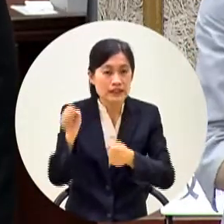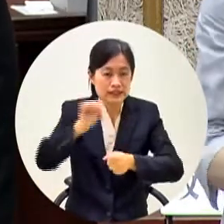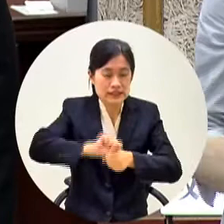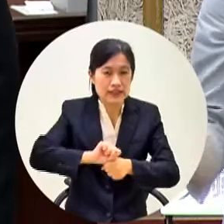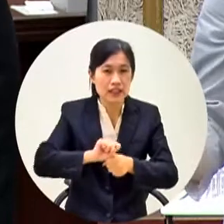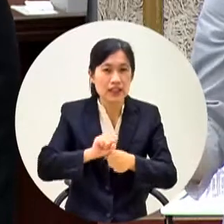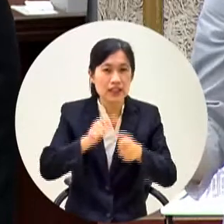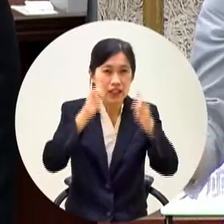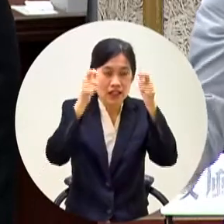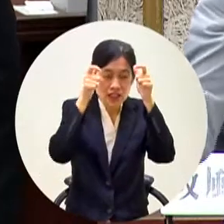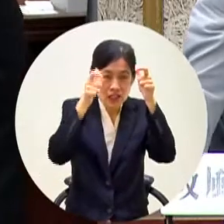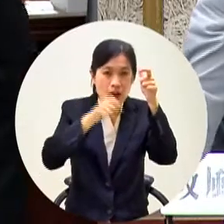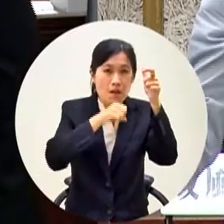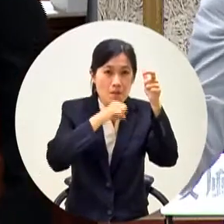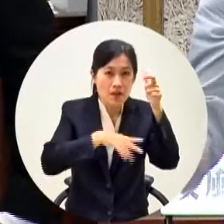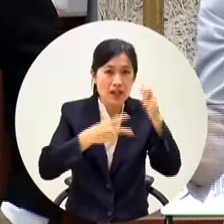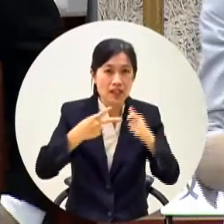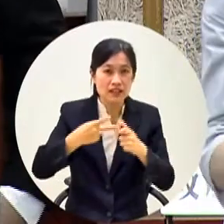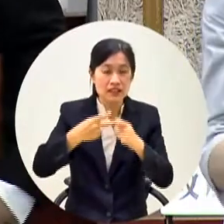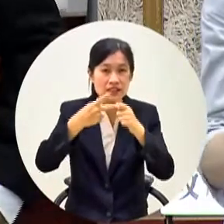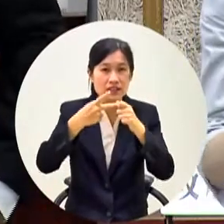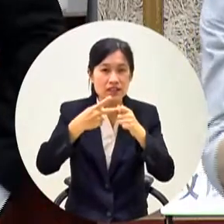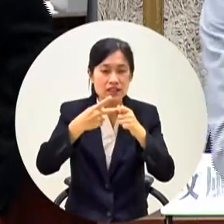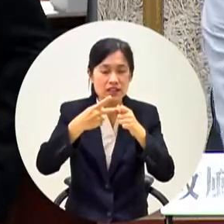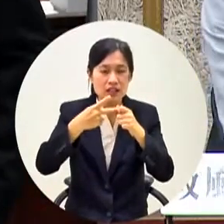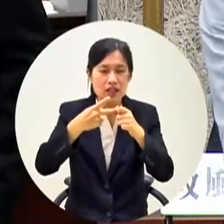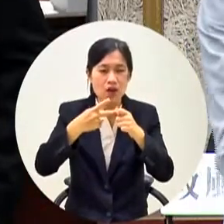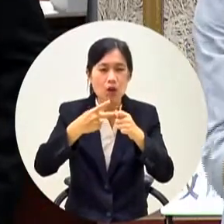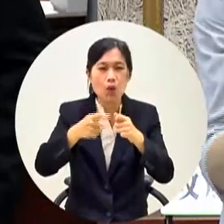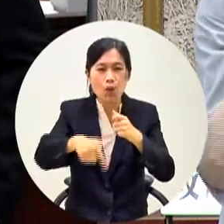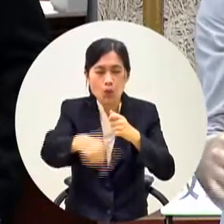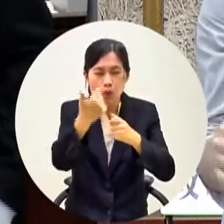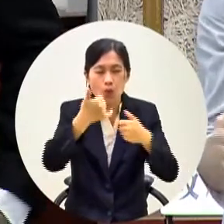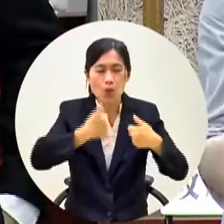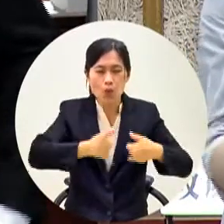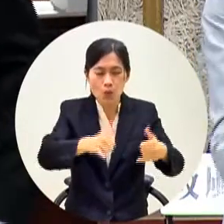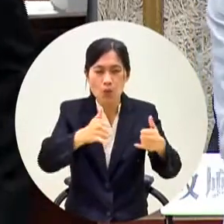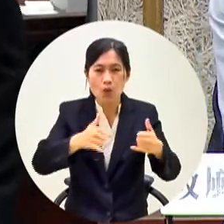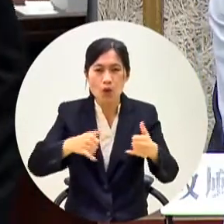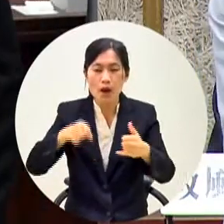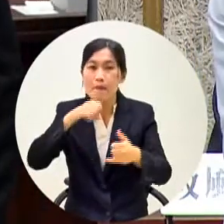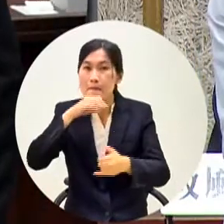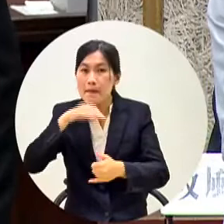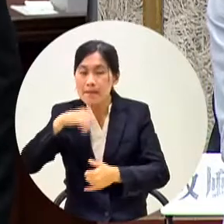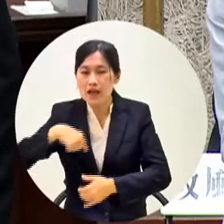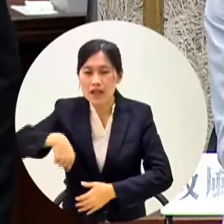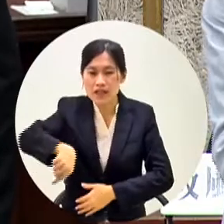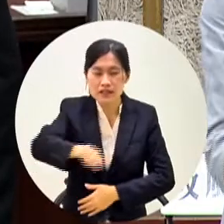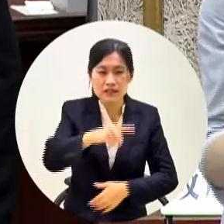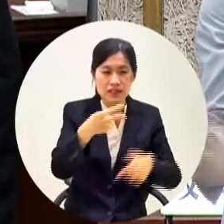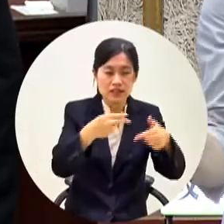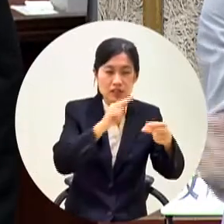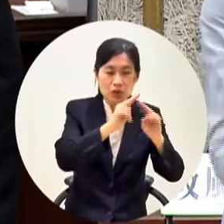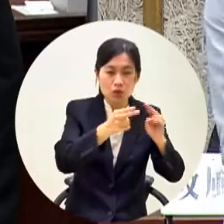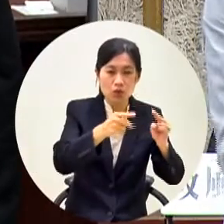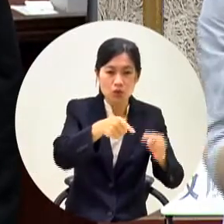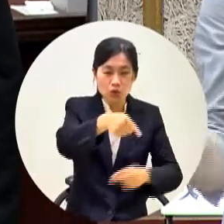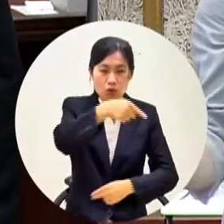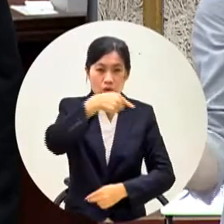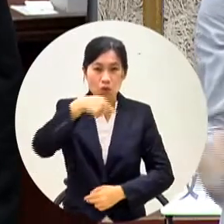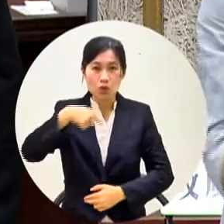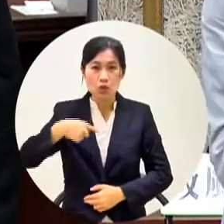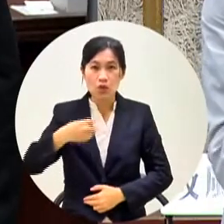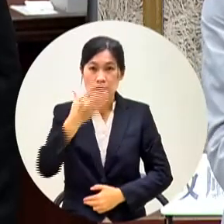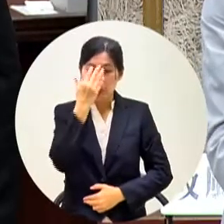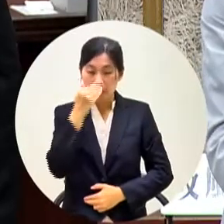速道路会从屏东端，然后经过仁武产业园区这边，然后到我们高铁左营站这里。那这条